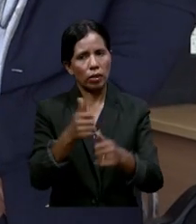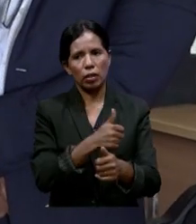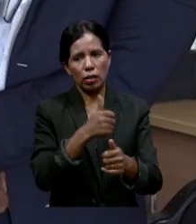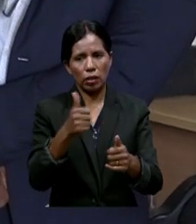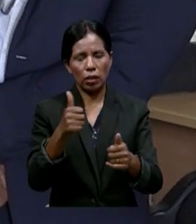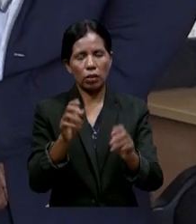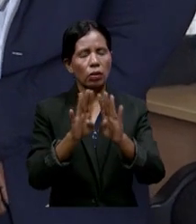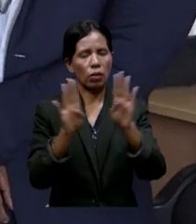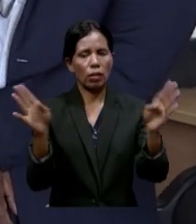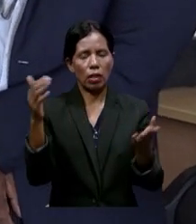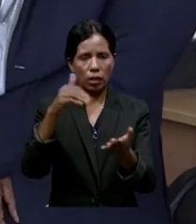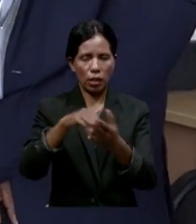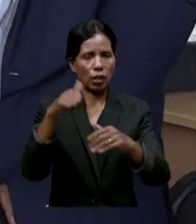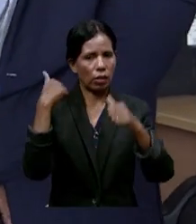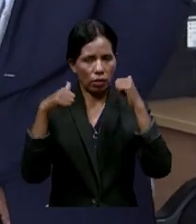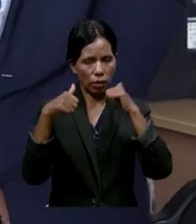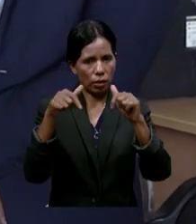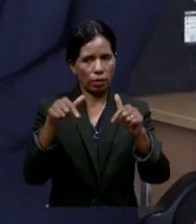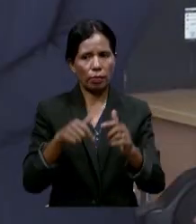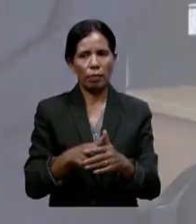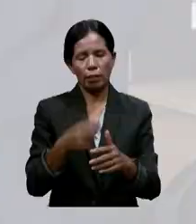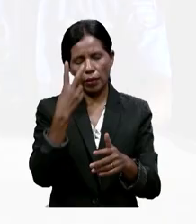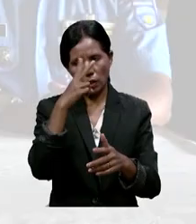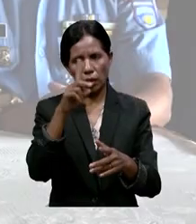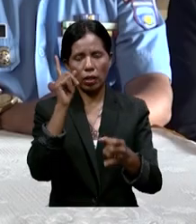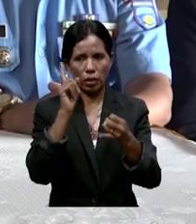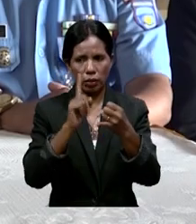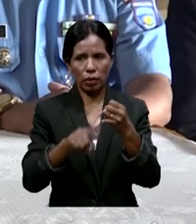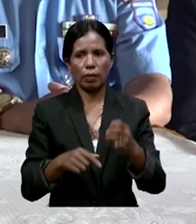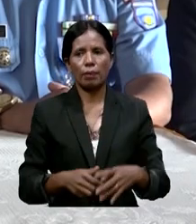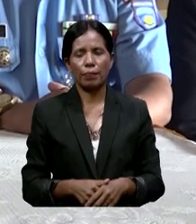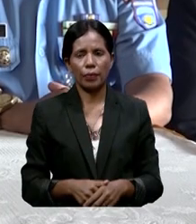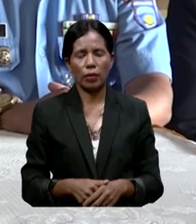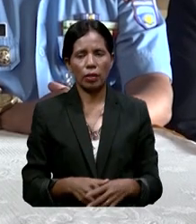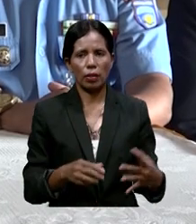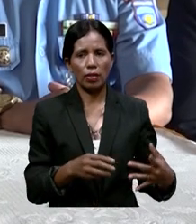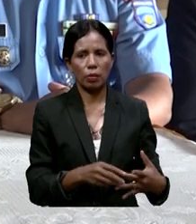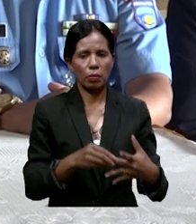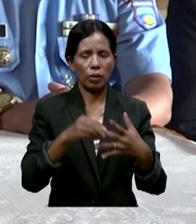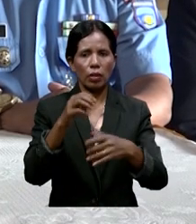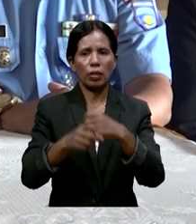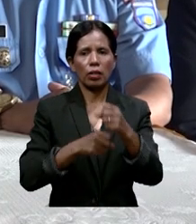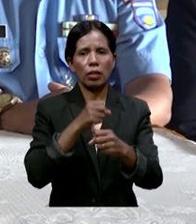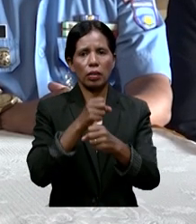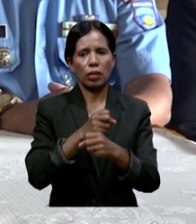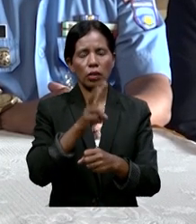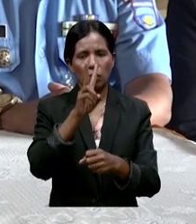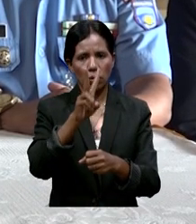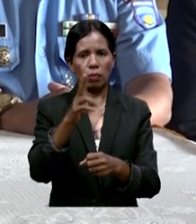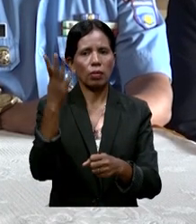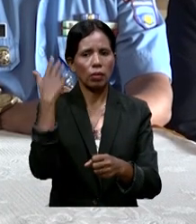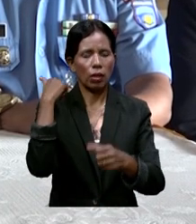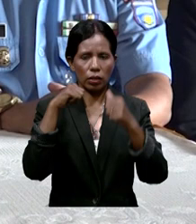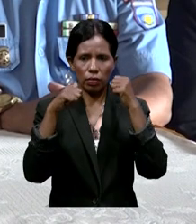hafen reativa fali atividade Bola Guling. Hareba ikus-ikus ne. Liu-liu hahuhu sitinan rua liuba.